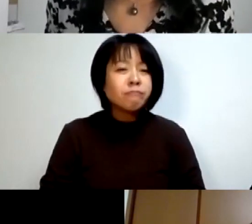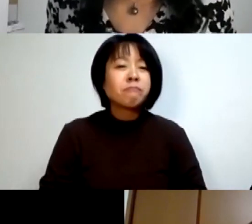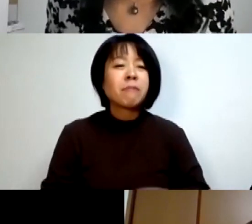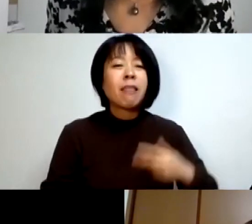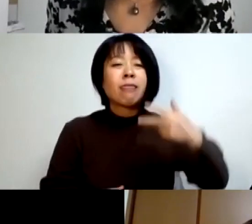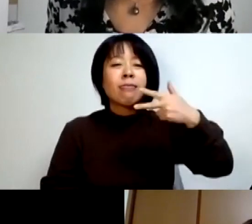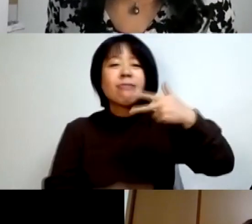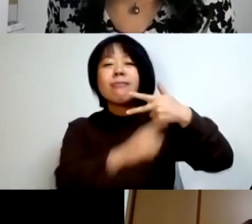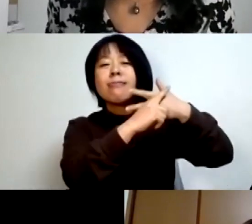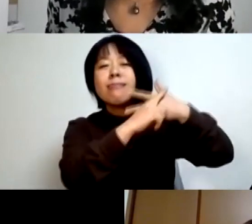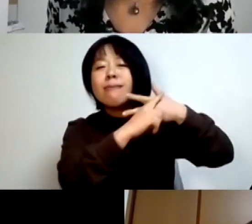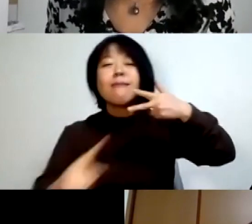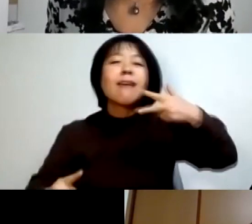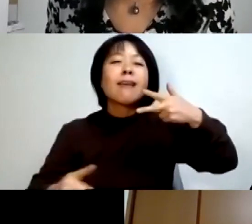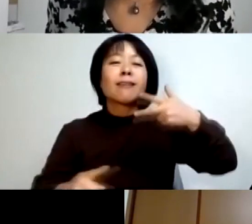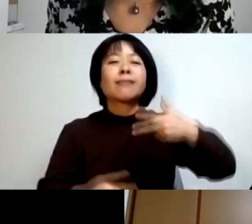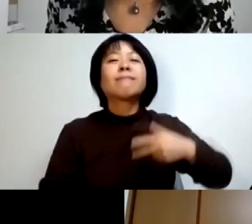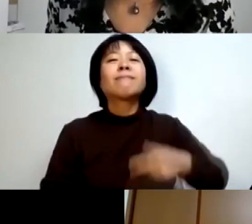で。